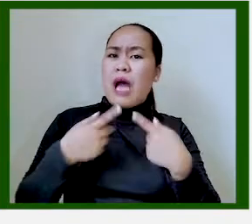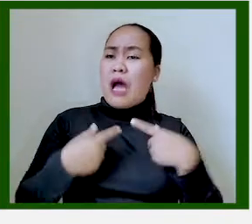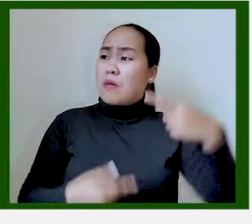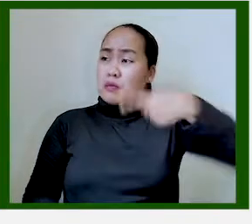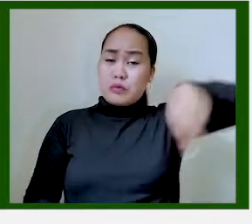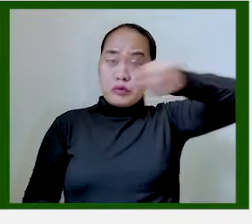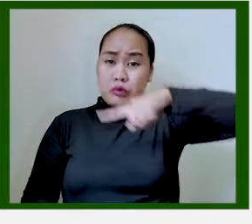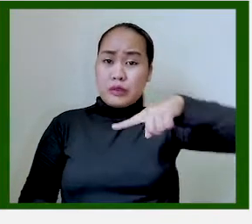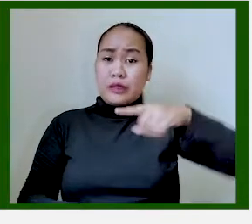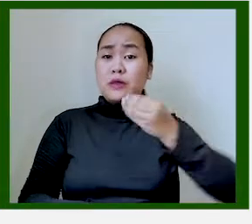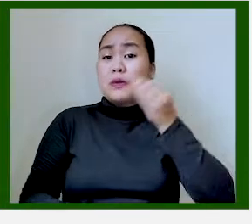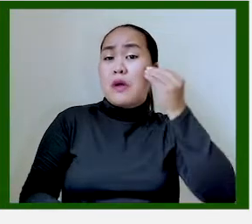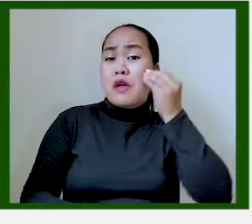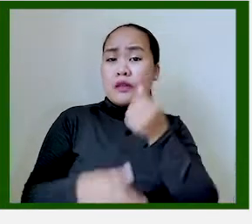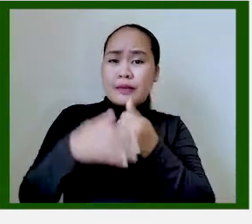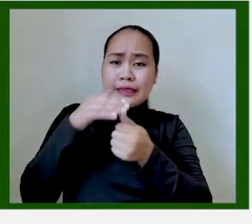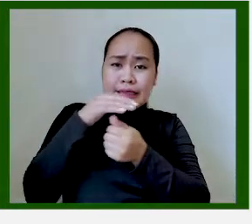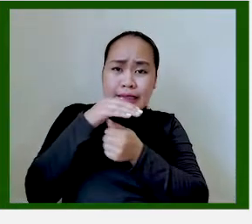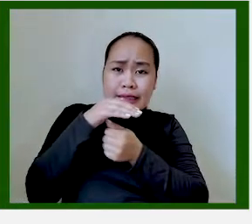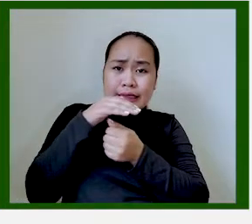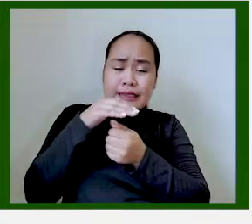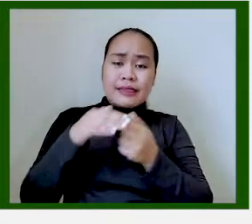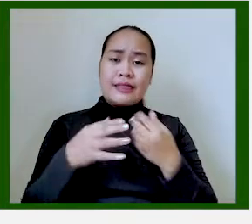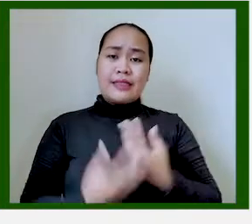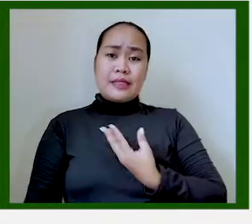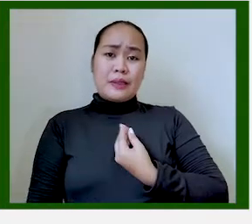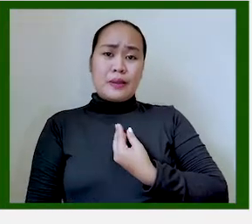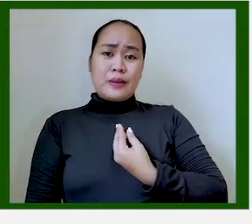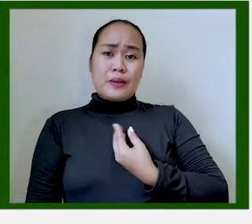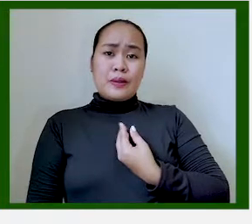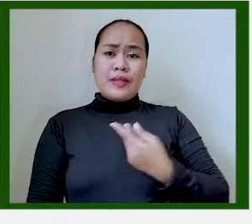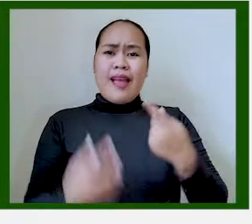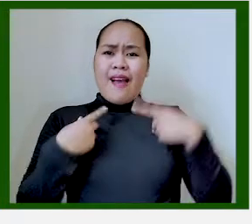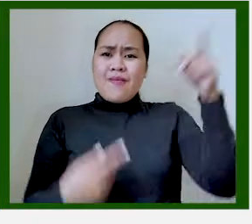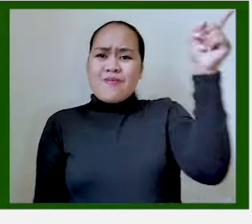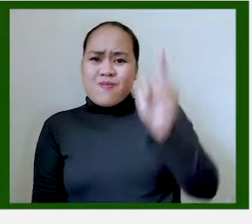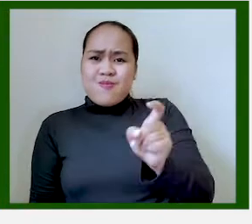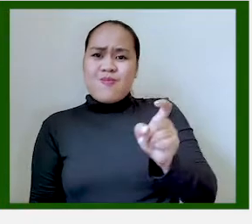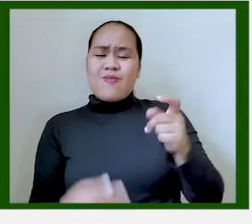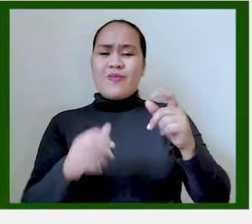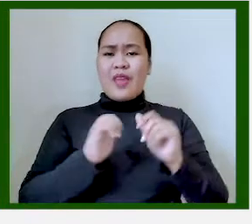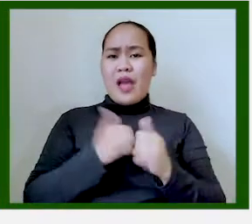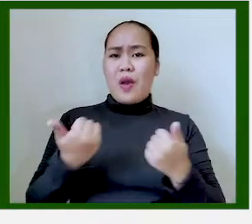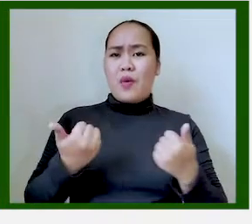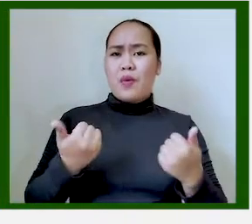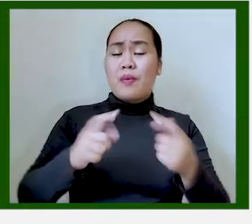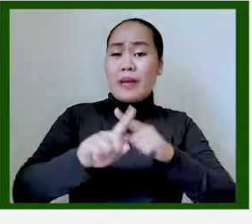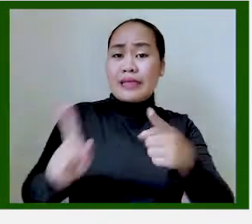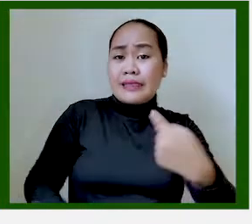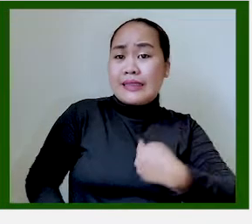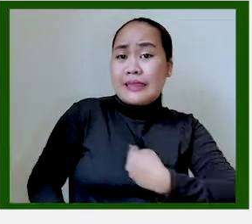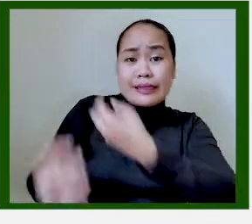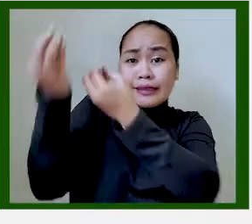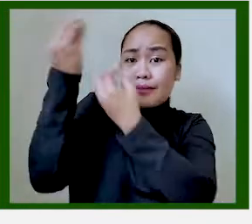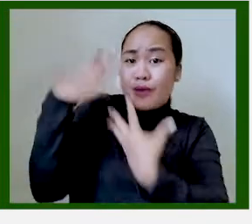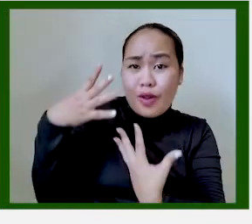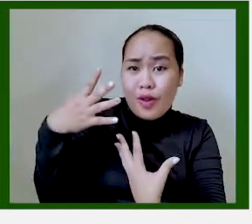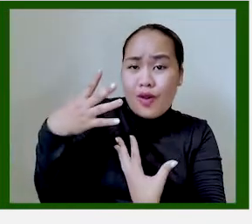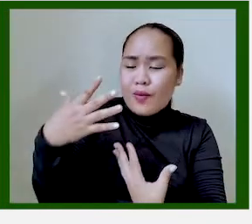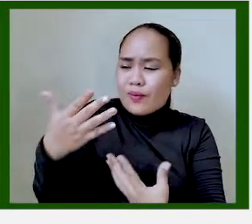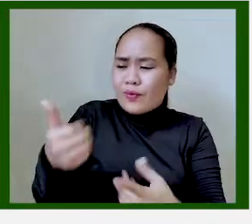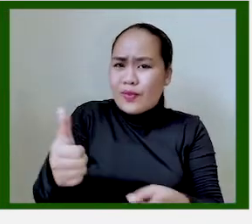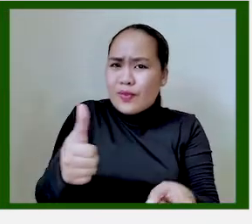ng kidlat, no. Kaya ta nung ipinadala sa akin yung sa inyong lingkod, no, ang